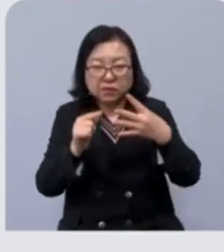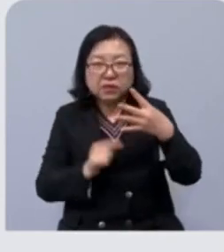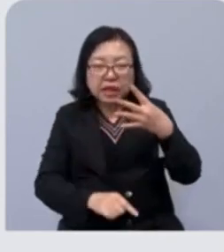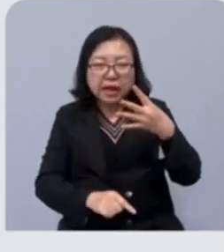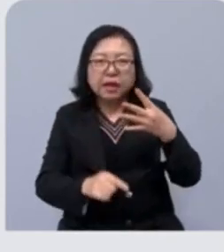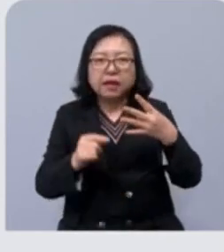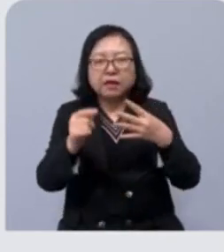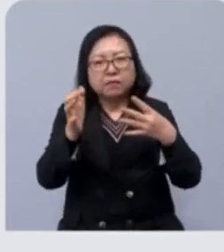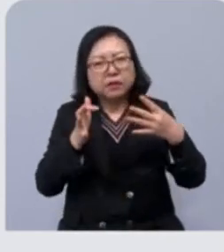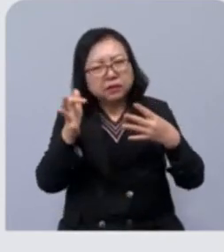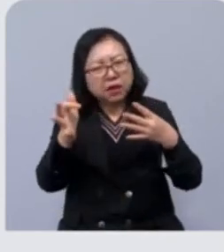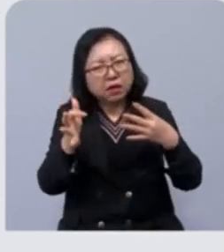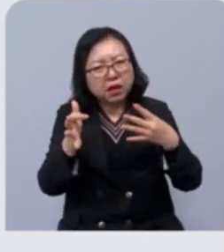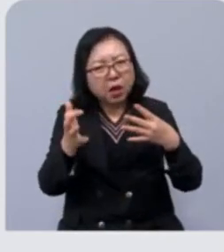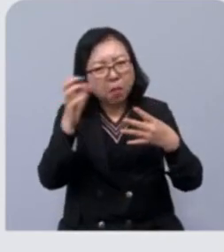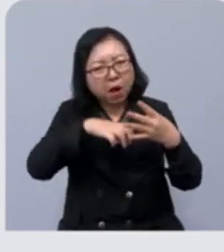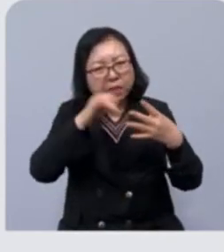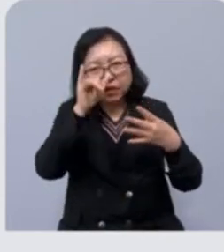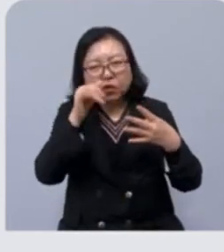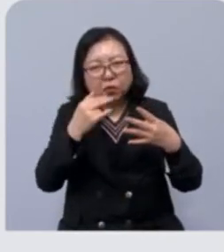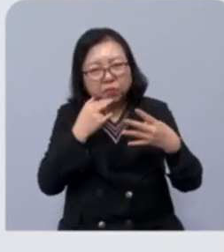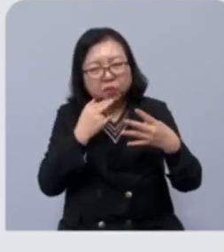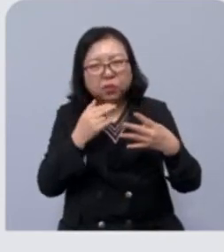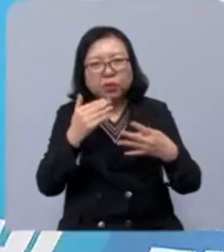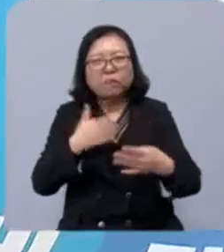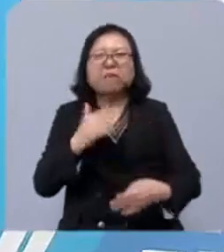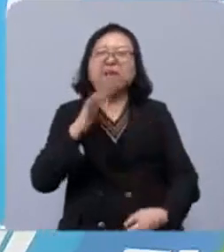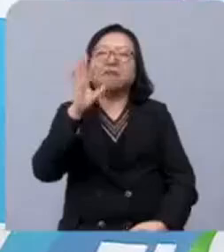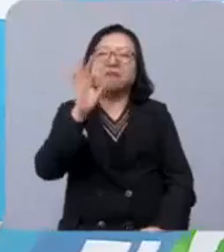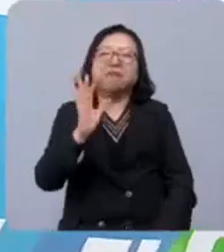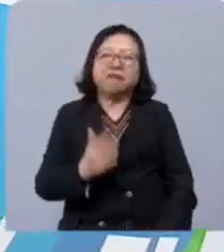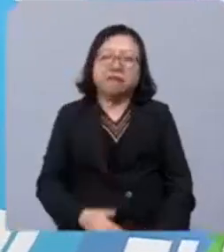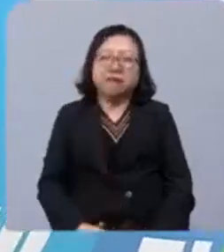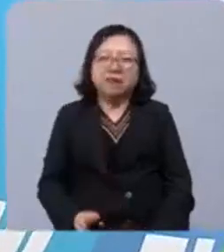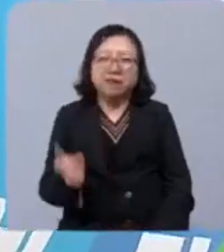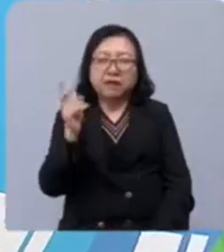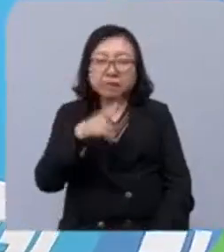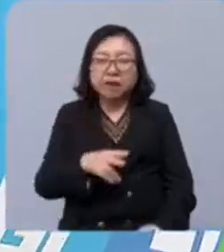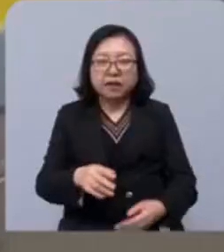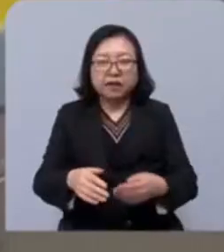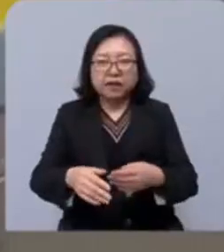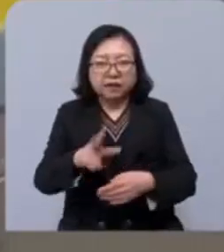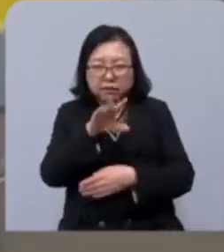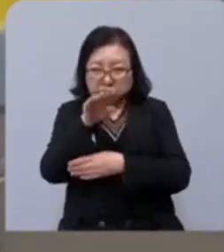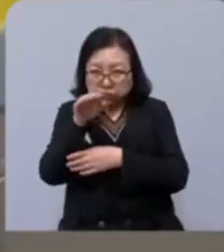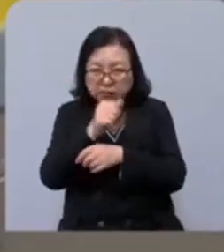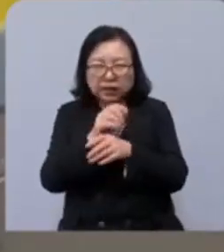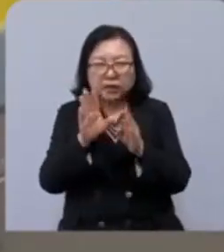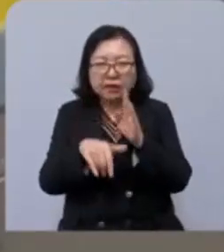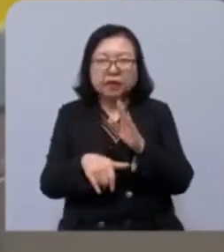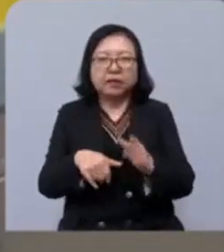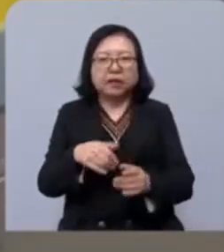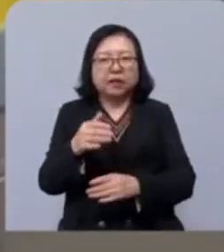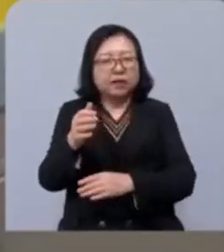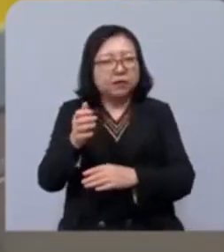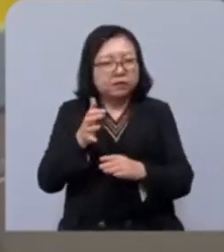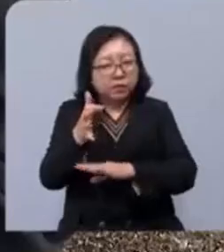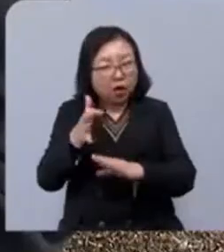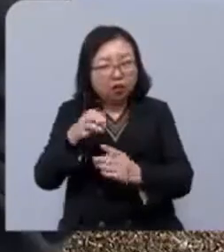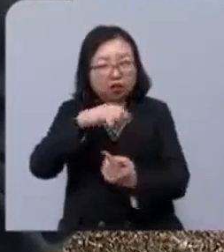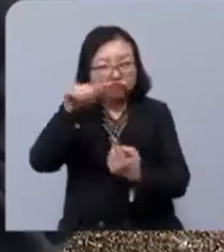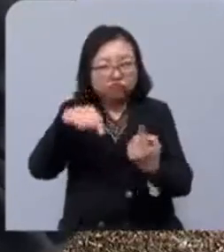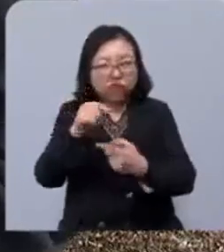해당하는지도 명확히 따져봐야 한다고도 말했습니다 다만 촬영 당시 푸드 트럭 운영을 제지하지 못한